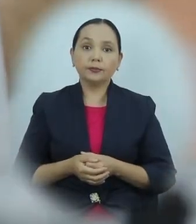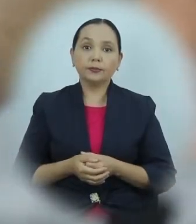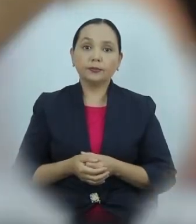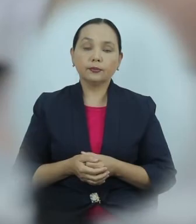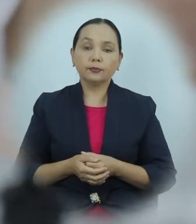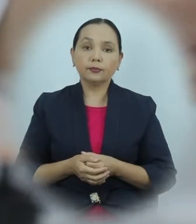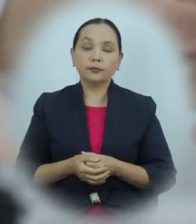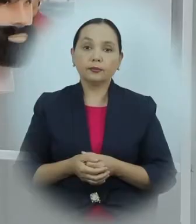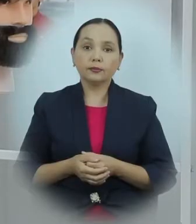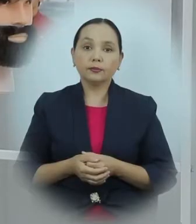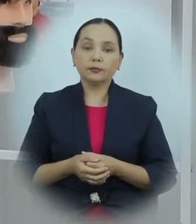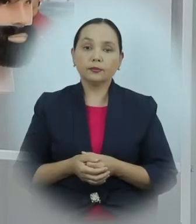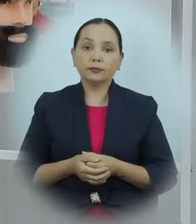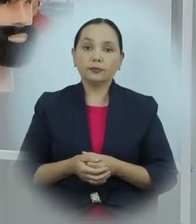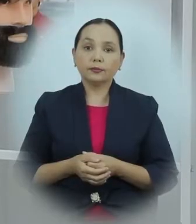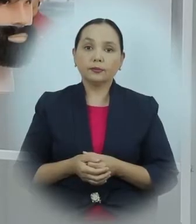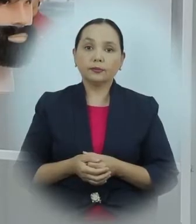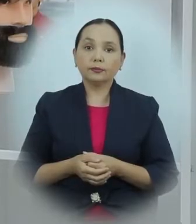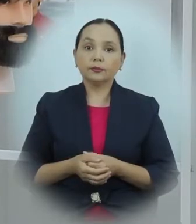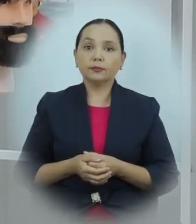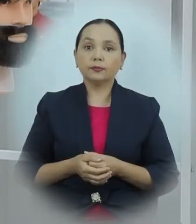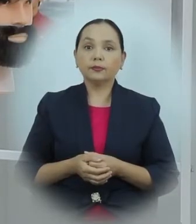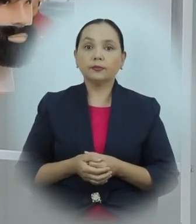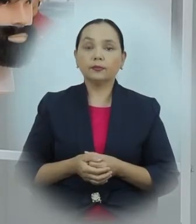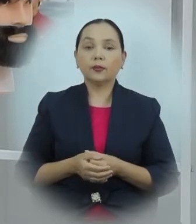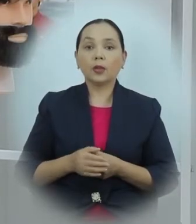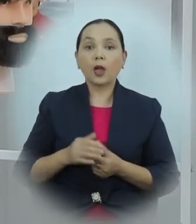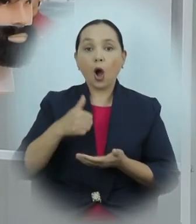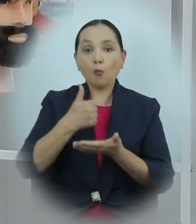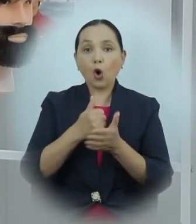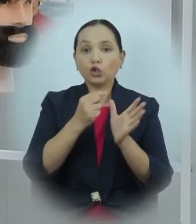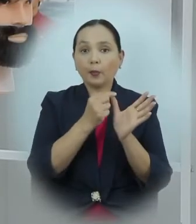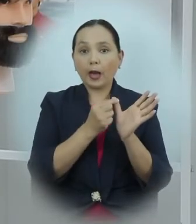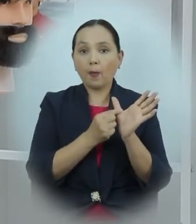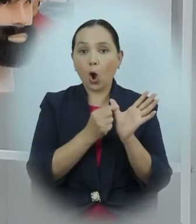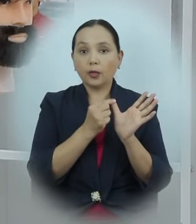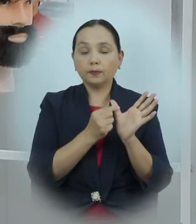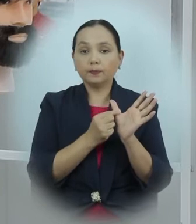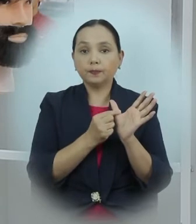Eng kichkina barmoq ham yordam beradi. Bosh barmoq